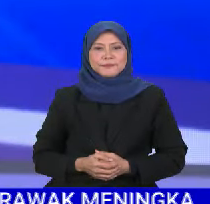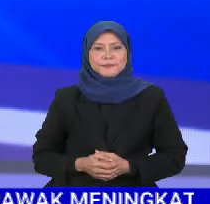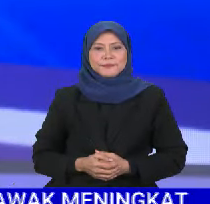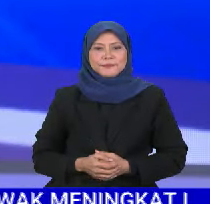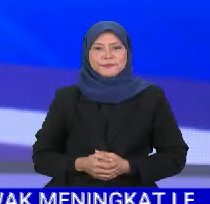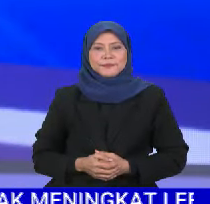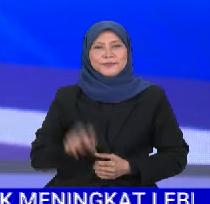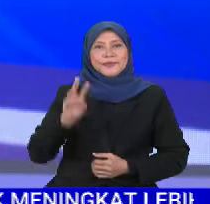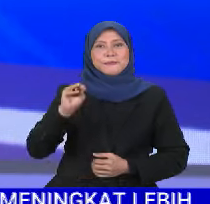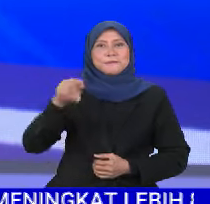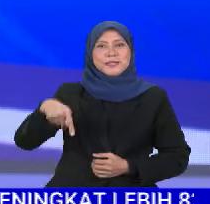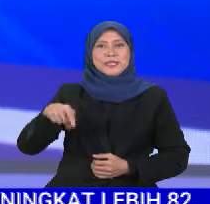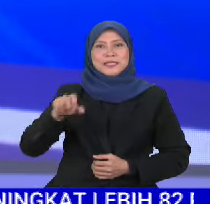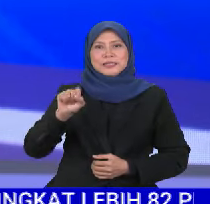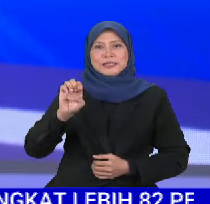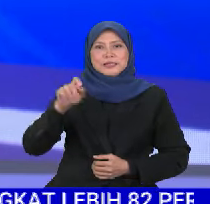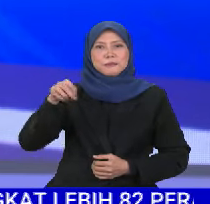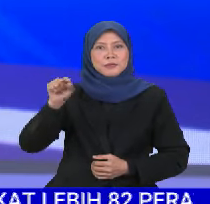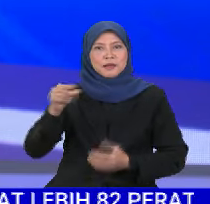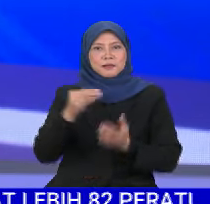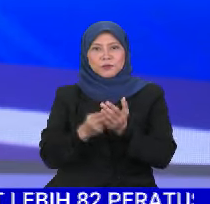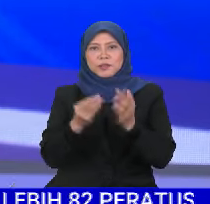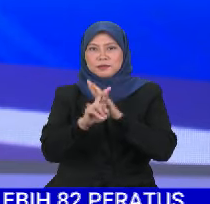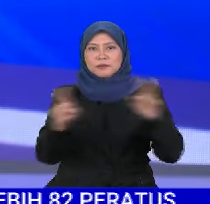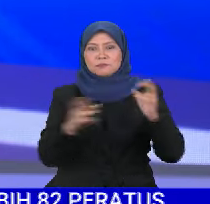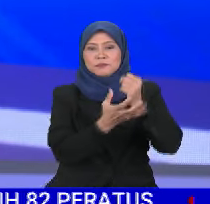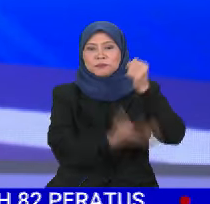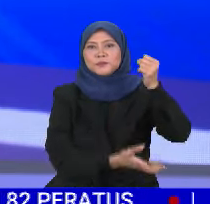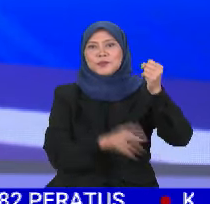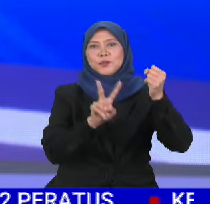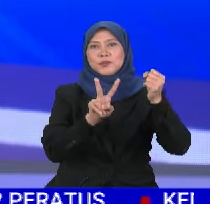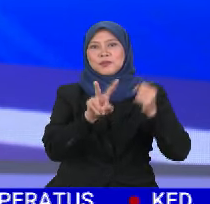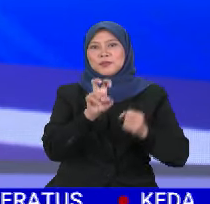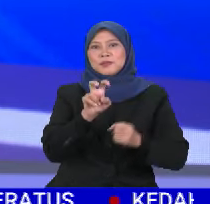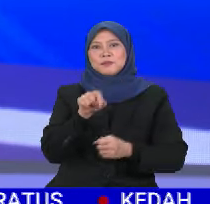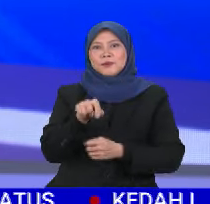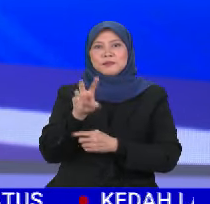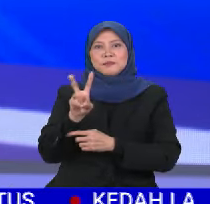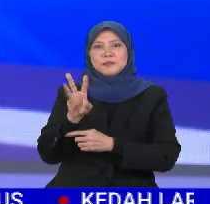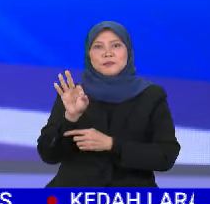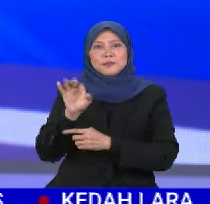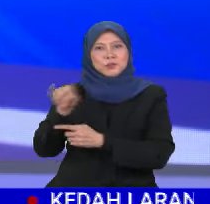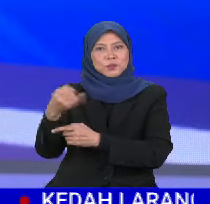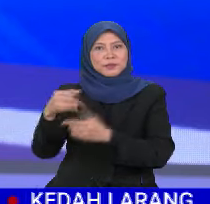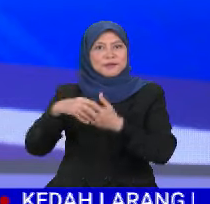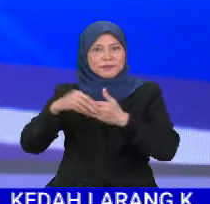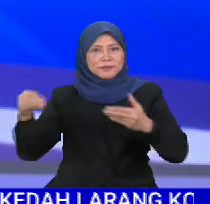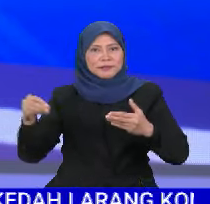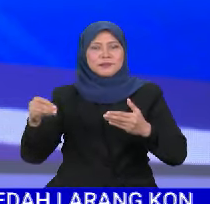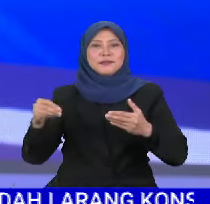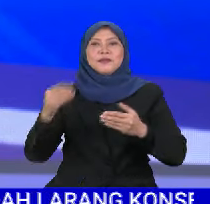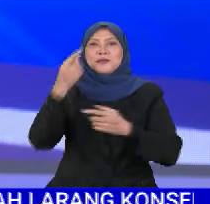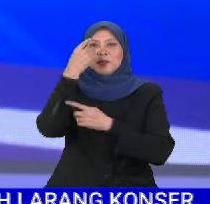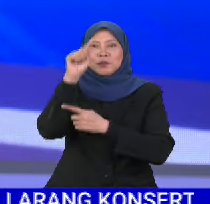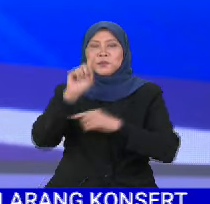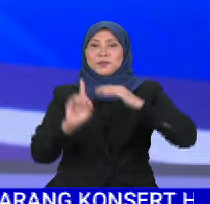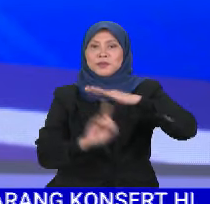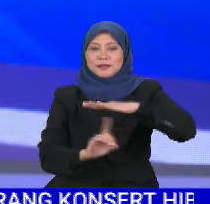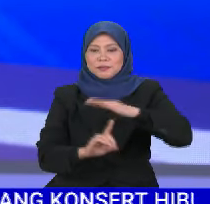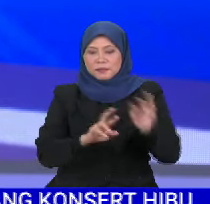Sementara itu, MP Sepang memperuntukkan RM206.95 juta ringgit bagi melaksanakan dasar